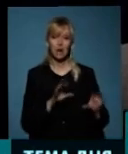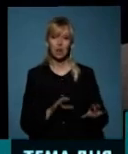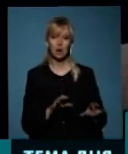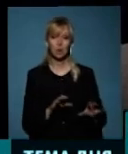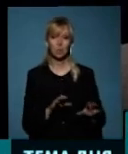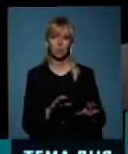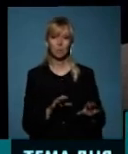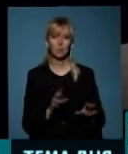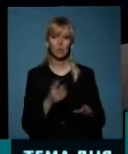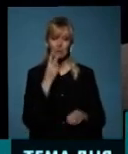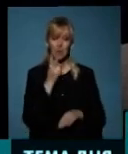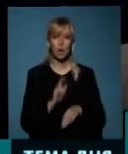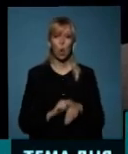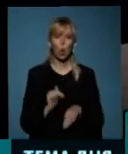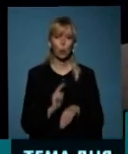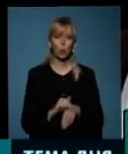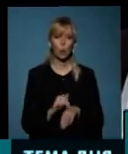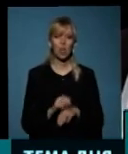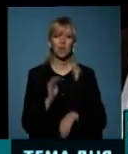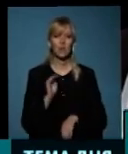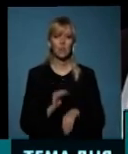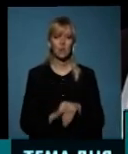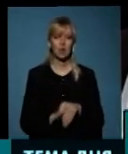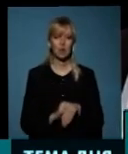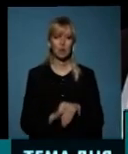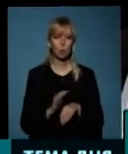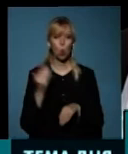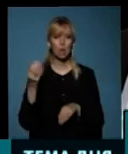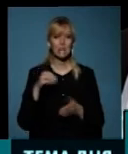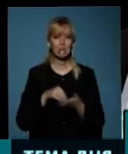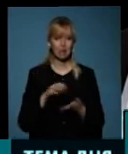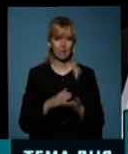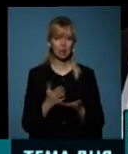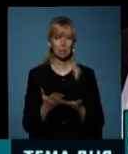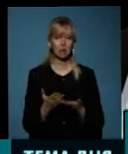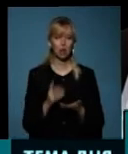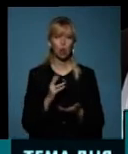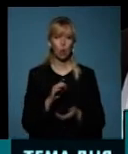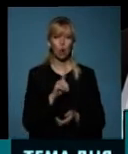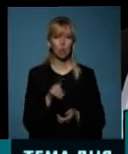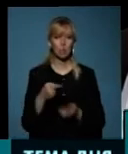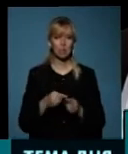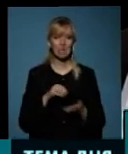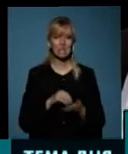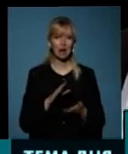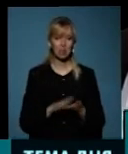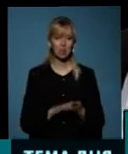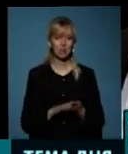Дивіться, поліція виявила, ну не знаю, по їхній статистиці, да, то вони, ця статистика,